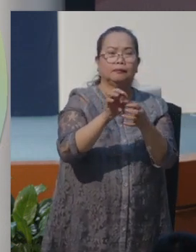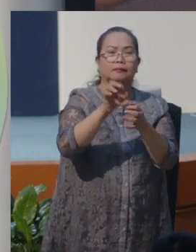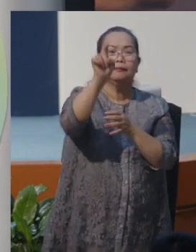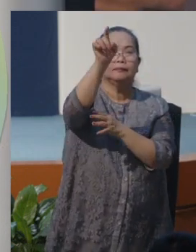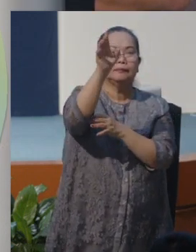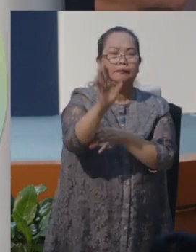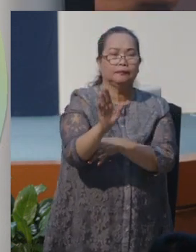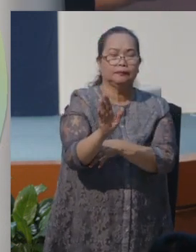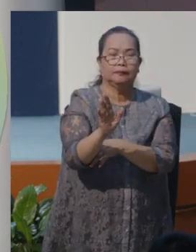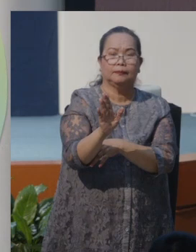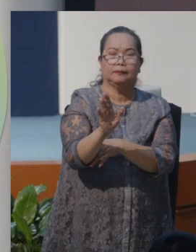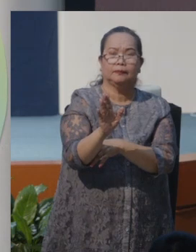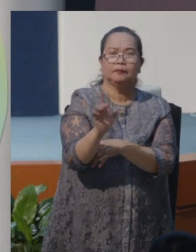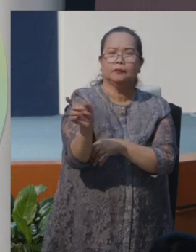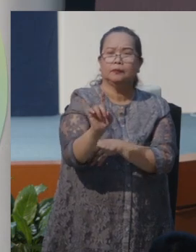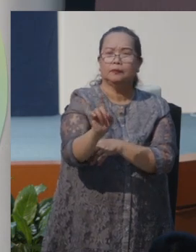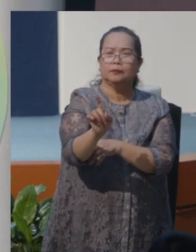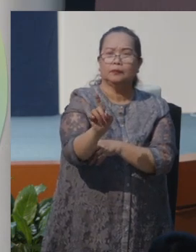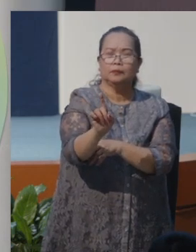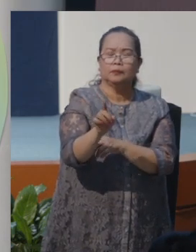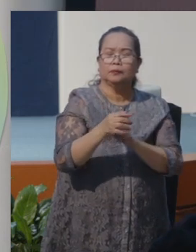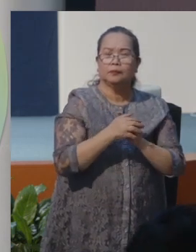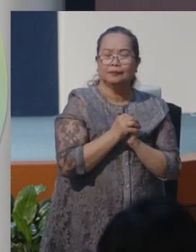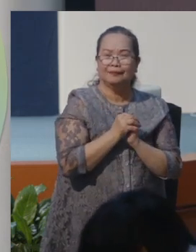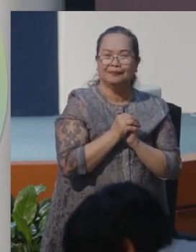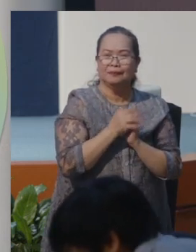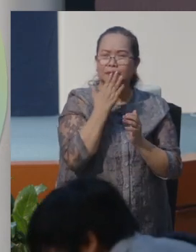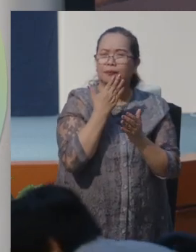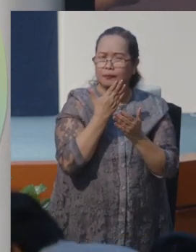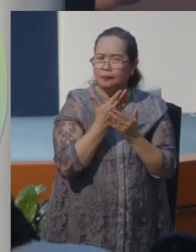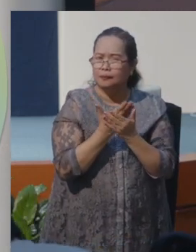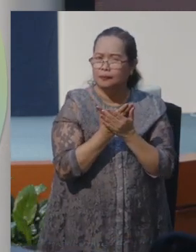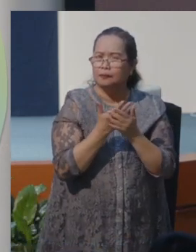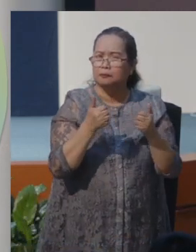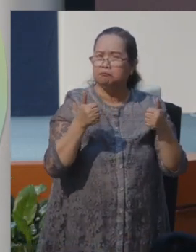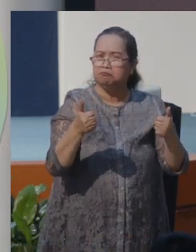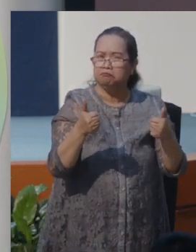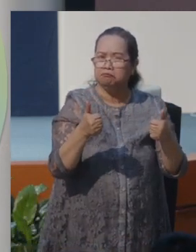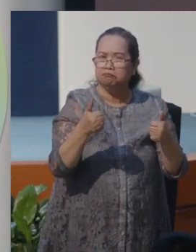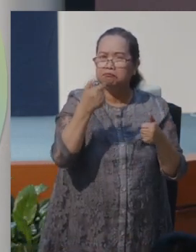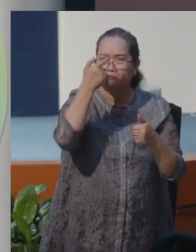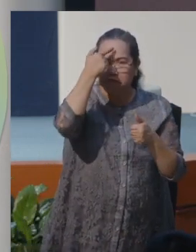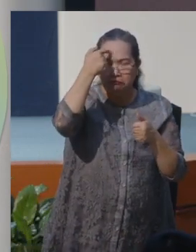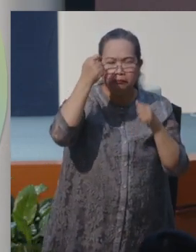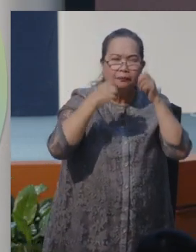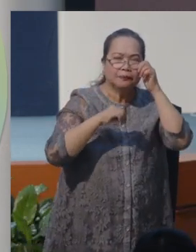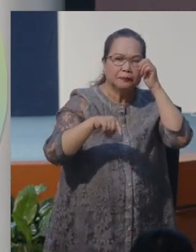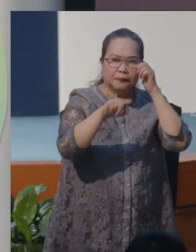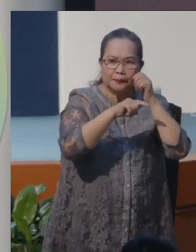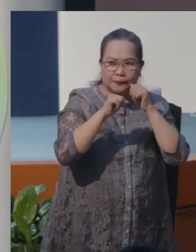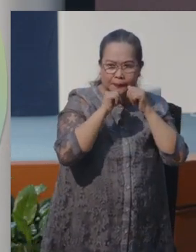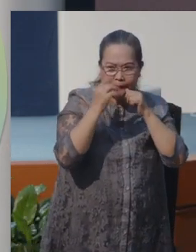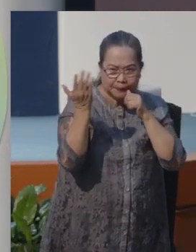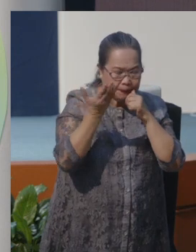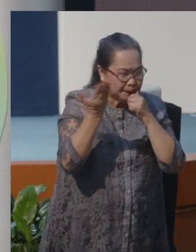Panginoon ay mahusay at magaling. Bakit? Sapagkat hindi siya